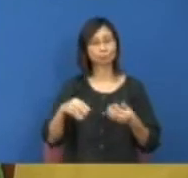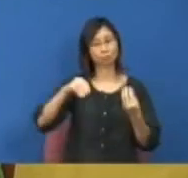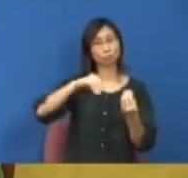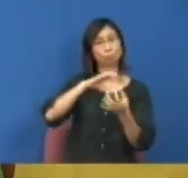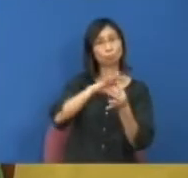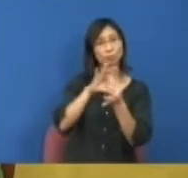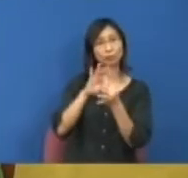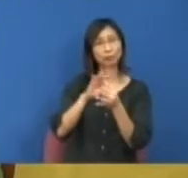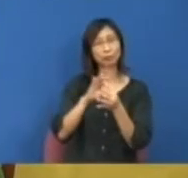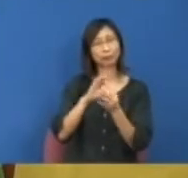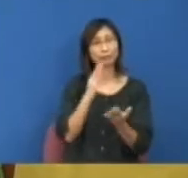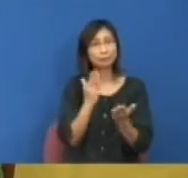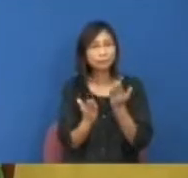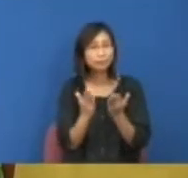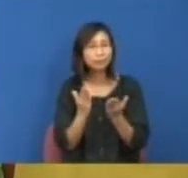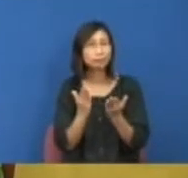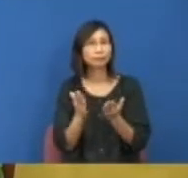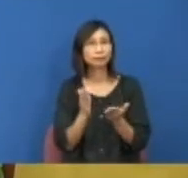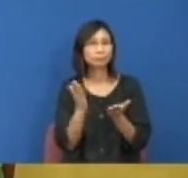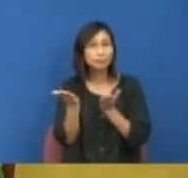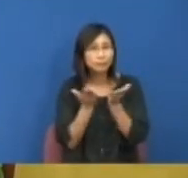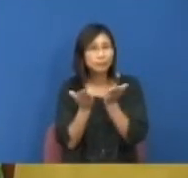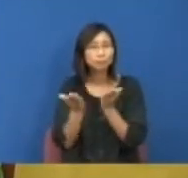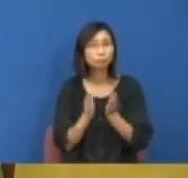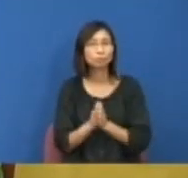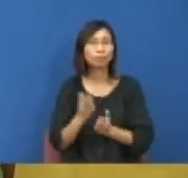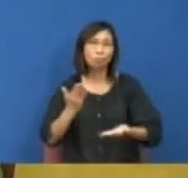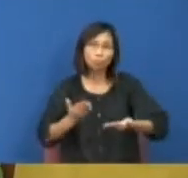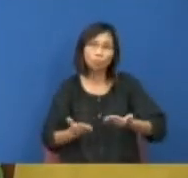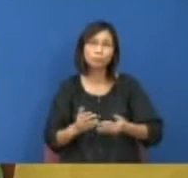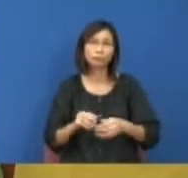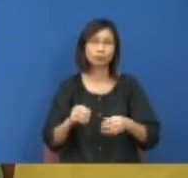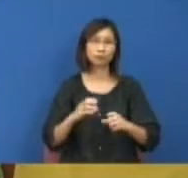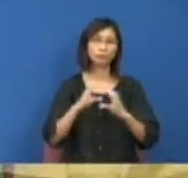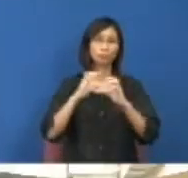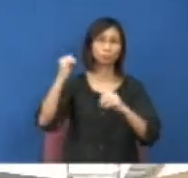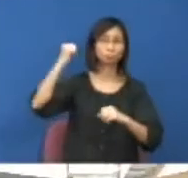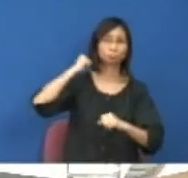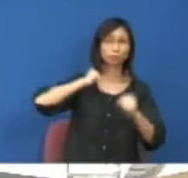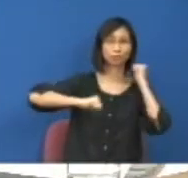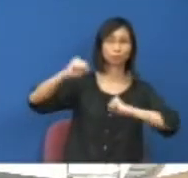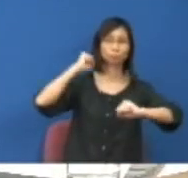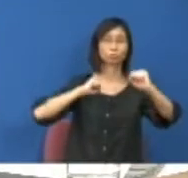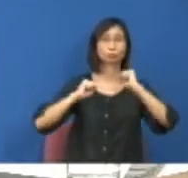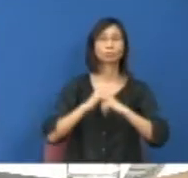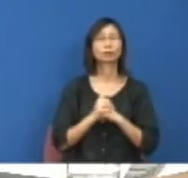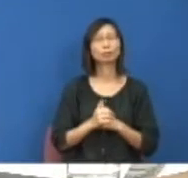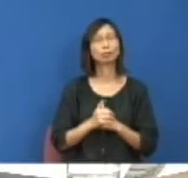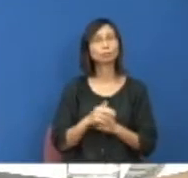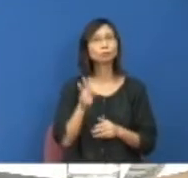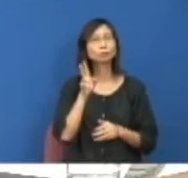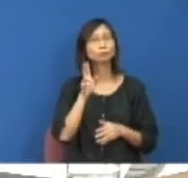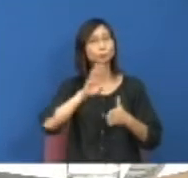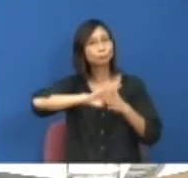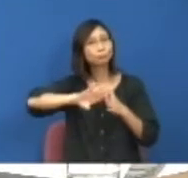有一種即係同感，甚至係透過一個行動去表達。 咁所以其實你如果講法國革命作為一個階級